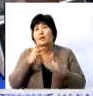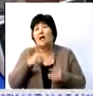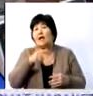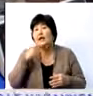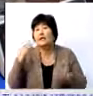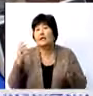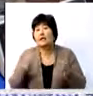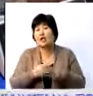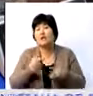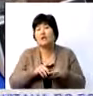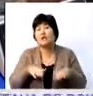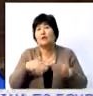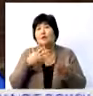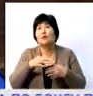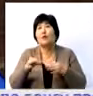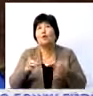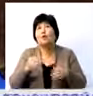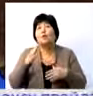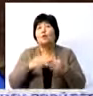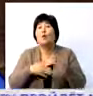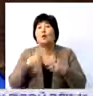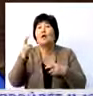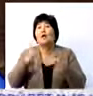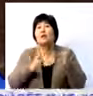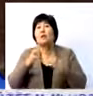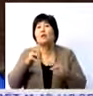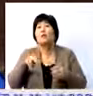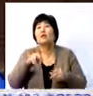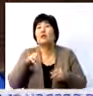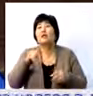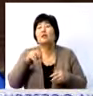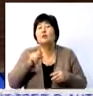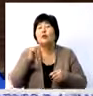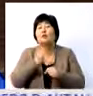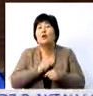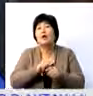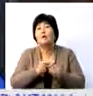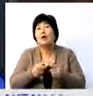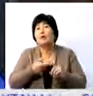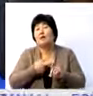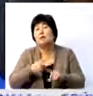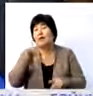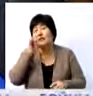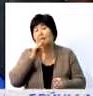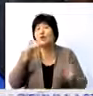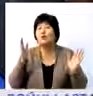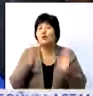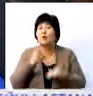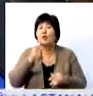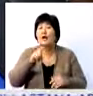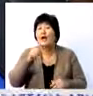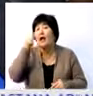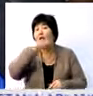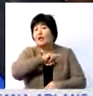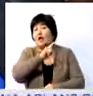Российская компания GTL представила свой проект по строительству завода модульного типа по переработке попутного нефтяного и природного газа.